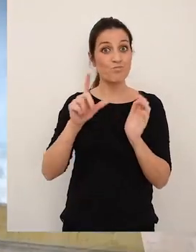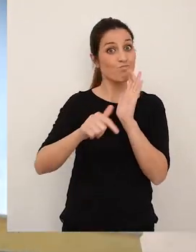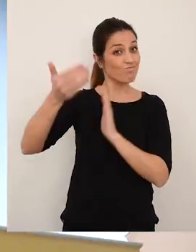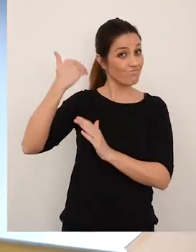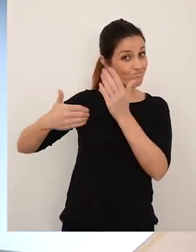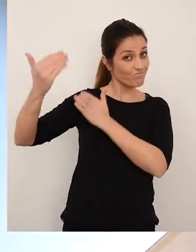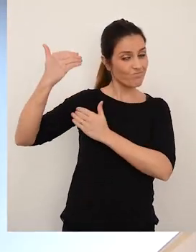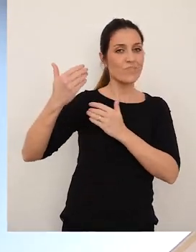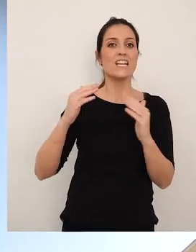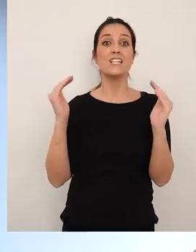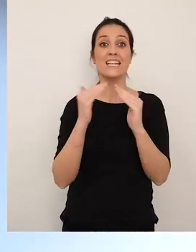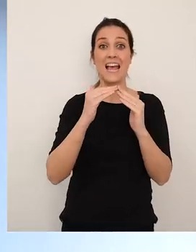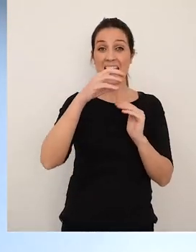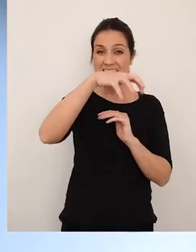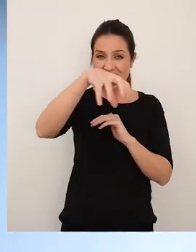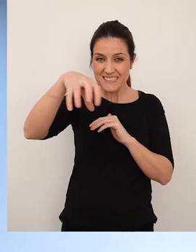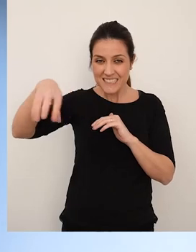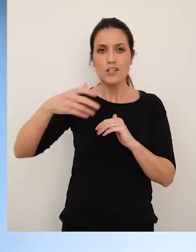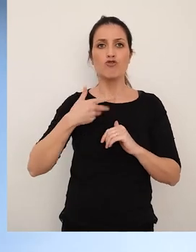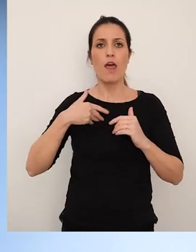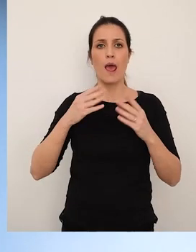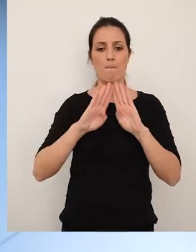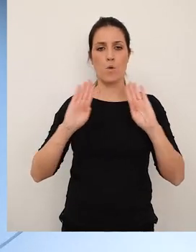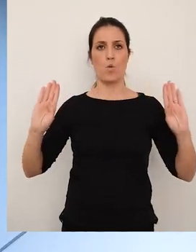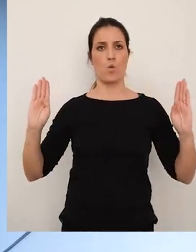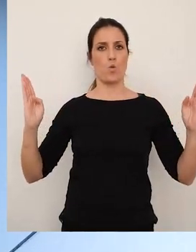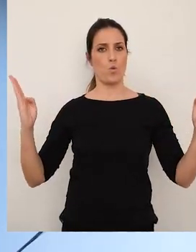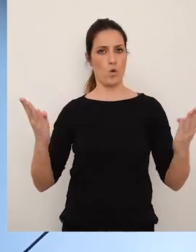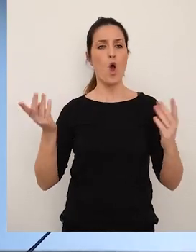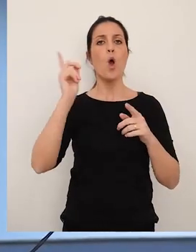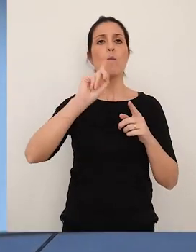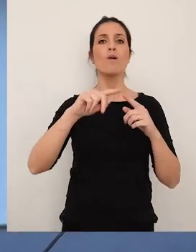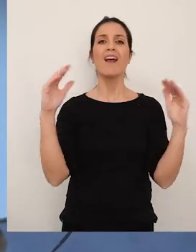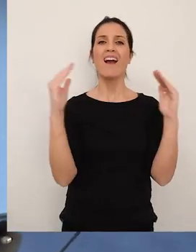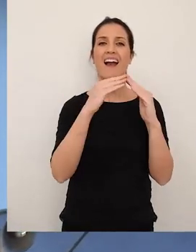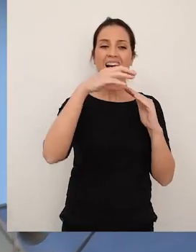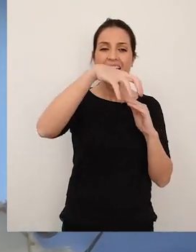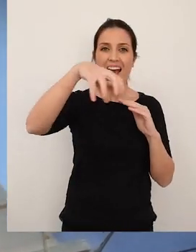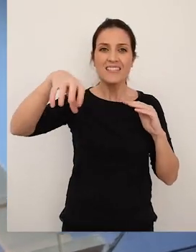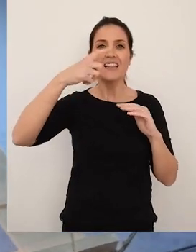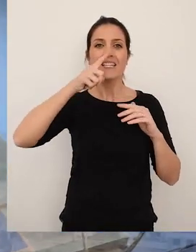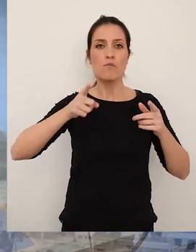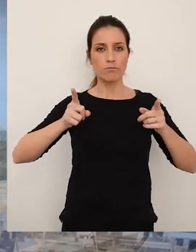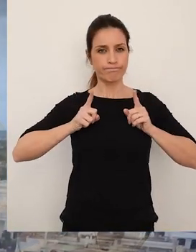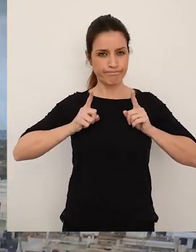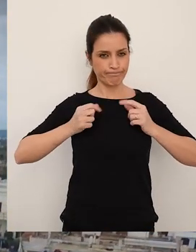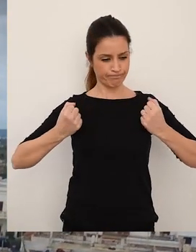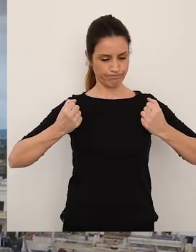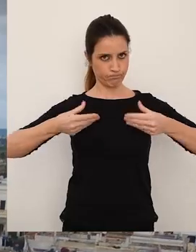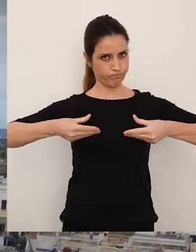Un tempo il borgo di Alliste era circondato da possenti mura ed erano molte anche le abitazioni munite di sistemi di